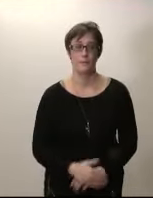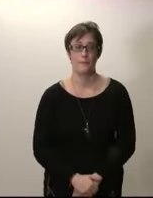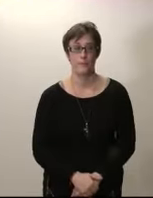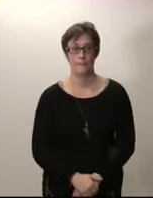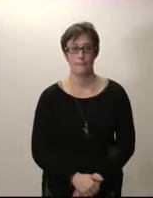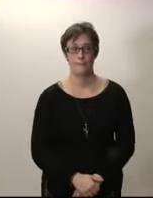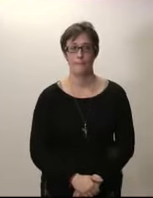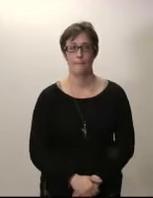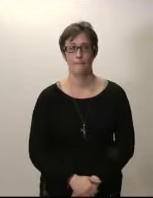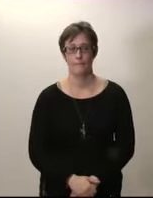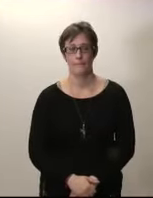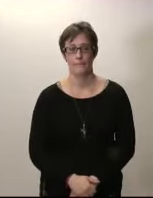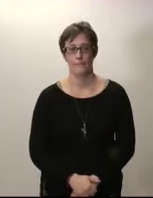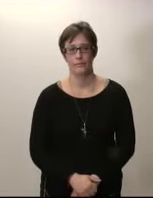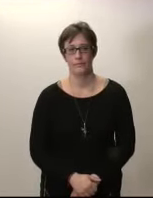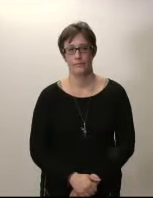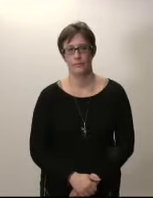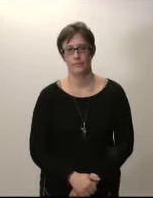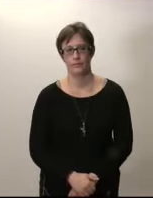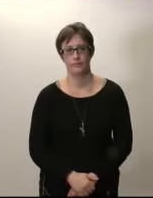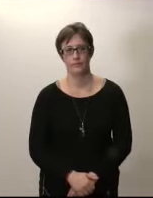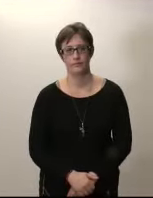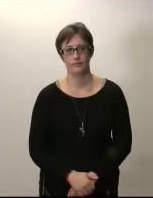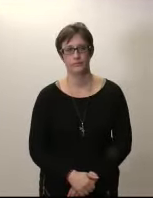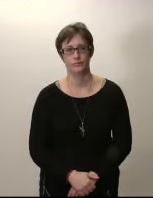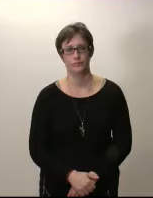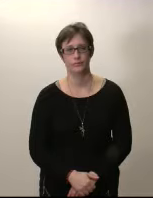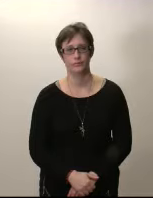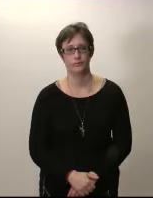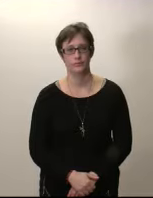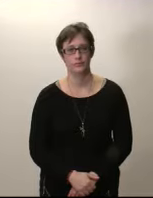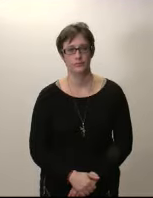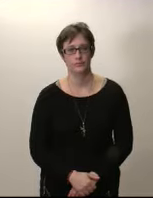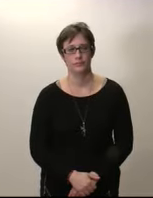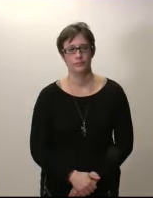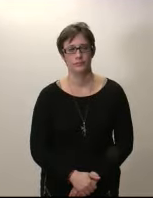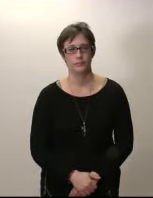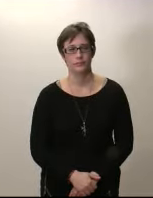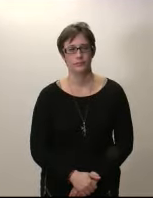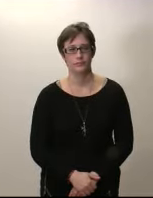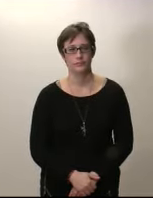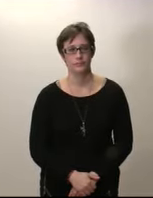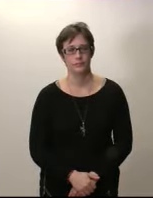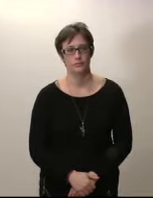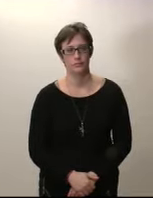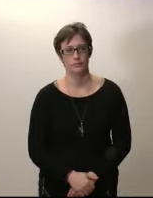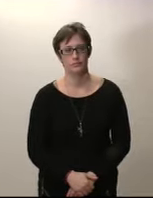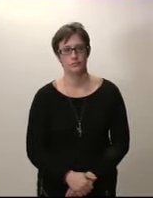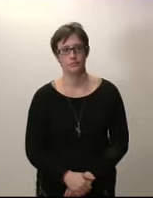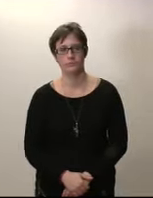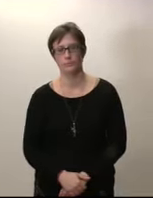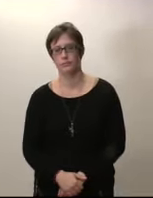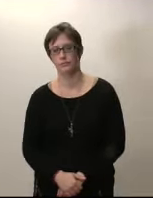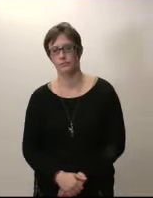Monsieur Vogt. Ça marche, oui. Monsieur Haro, simplement, je voudrais qu'on cesse de parler de ghetto